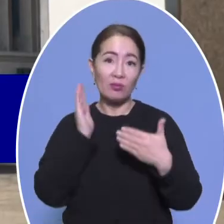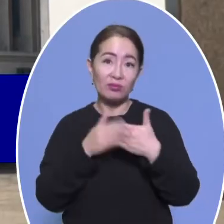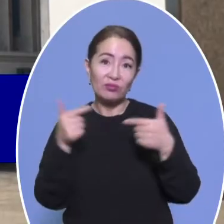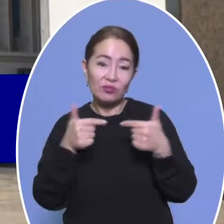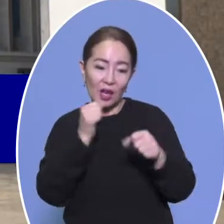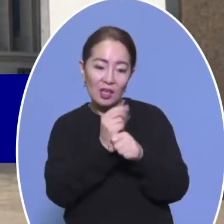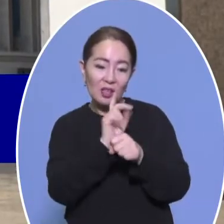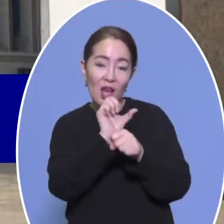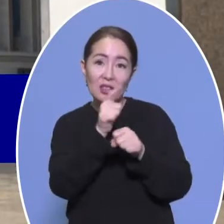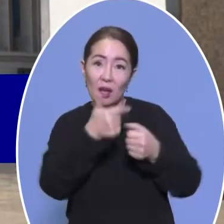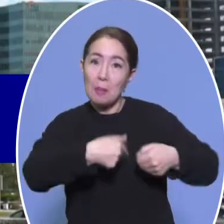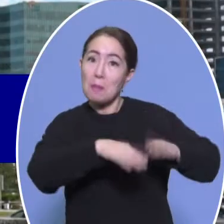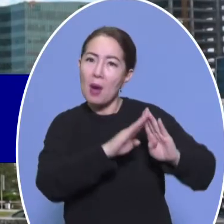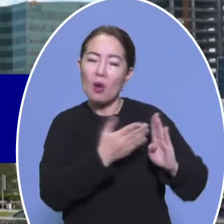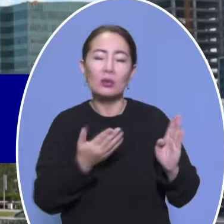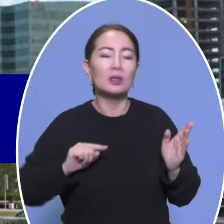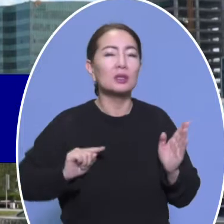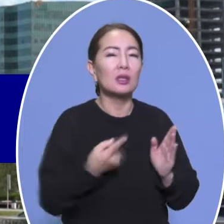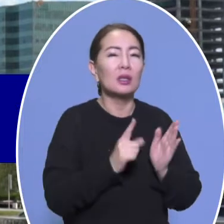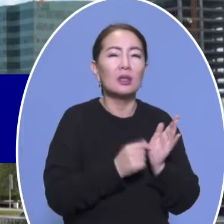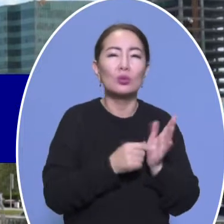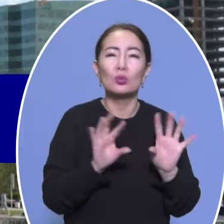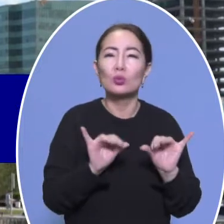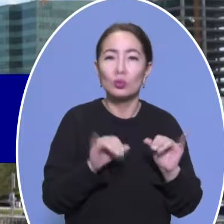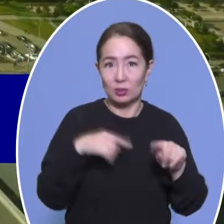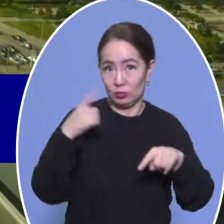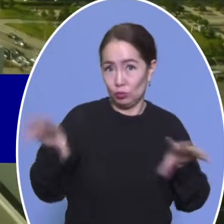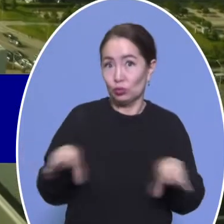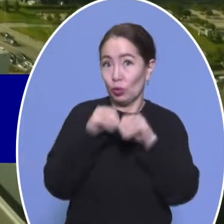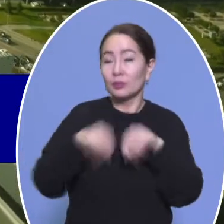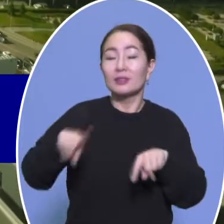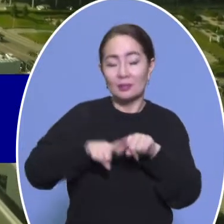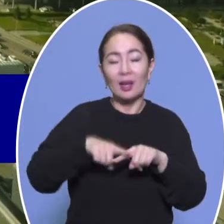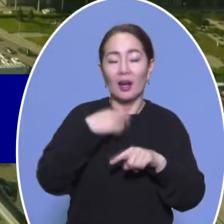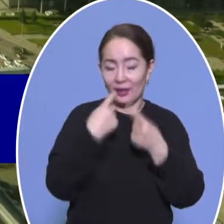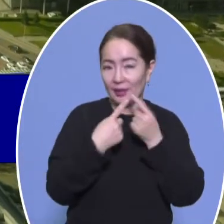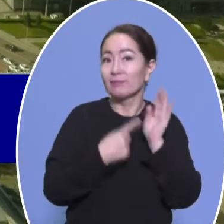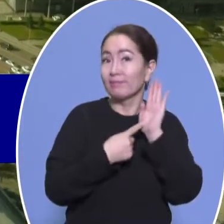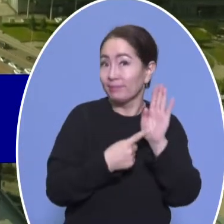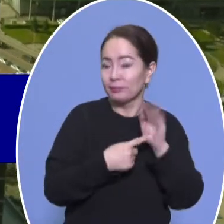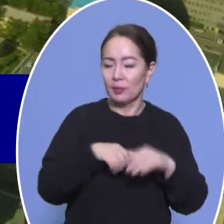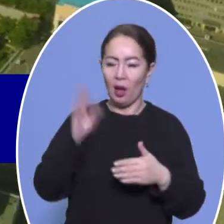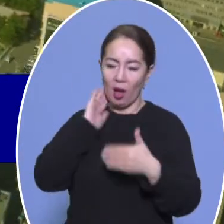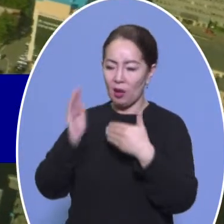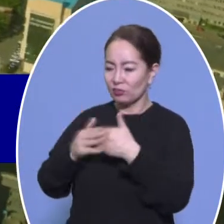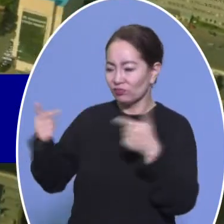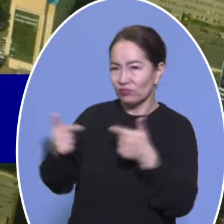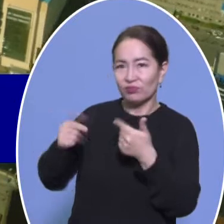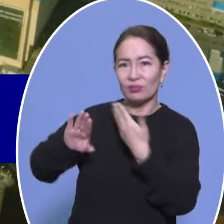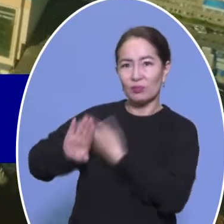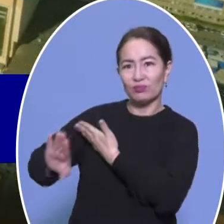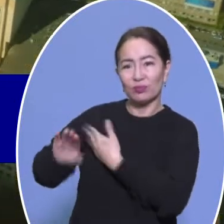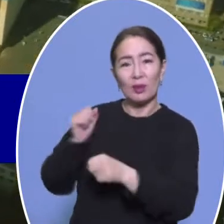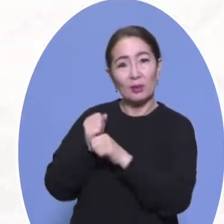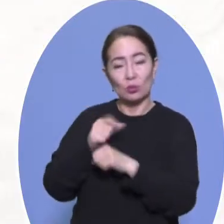Авилгын эсрэг ажлын хэсгийг байгуулах болсон хэрэгцээ шаардлага юу гэсэн талаар иргэн сануулж онцлох зүйтэй болов уу? За учир нь авилгын гэмтэргийг дасан зогсоохот хүмүүрийн идэх